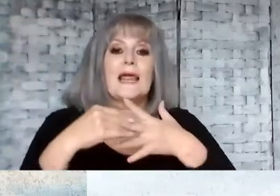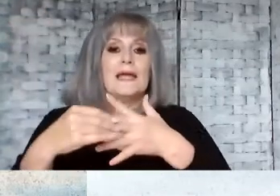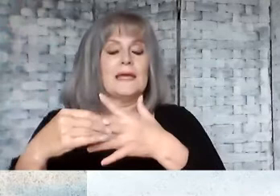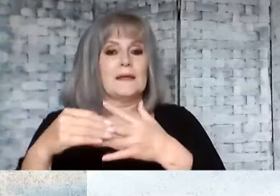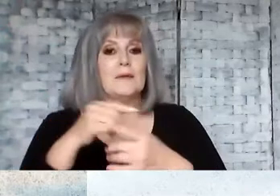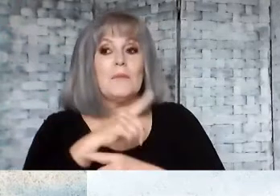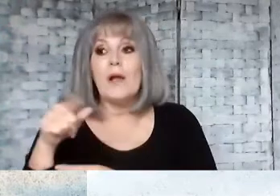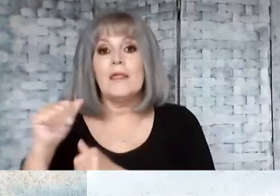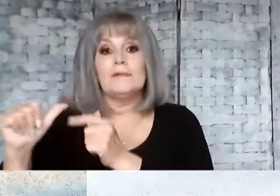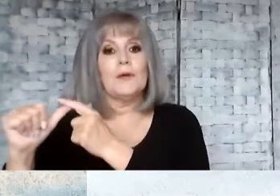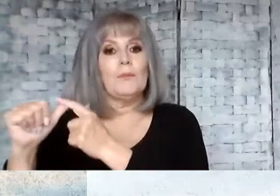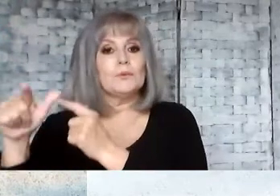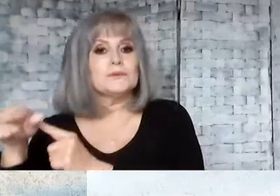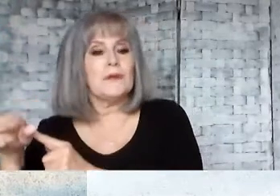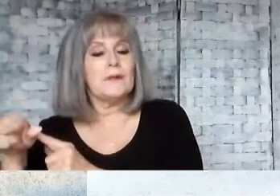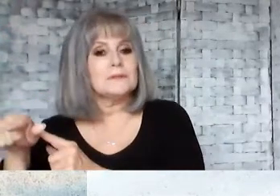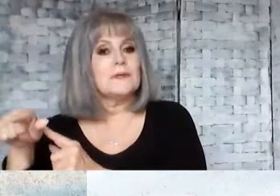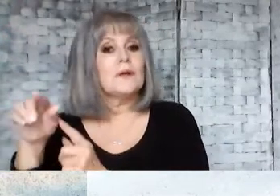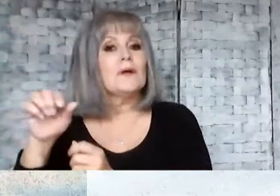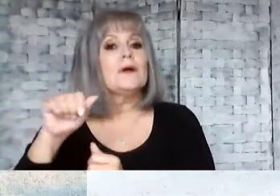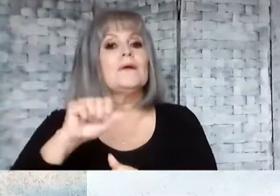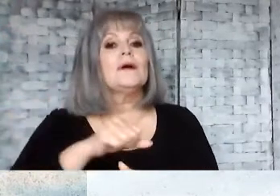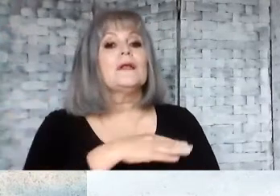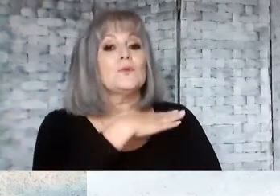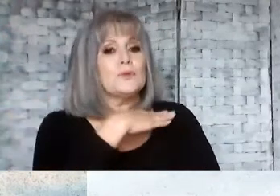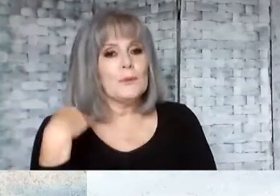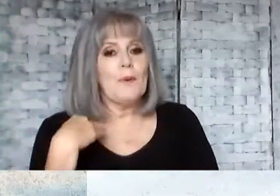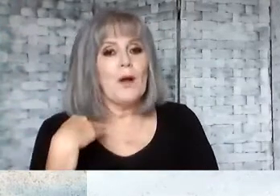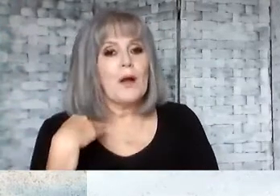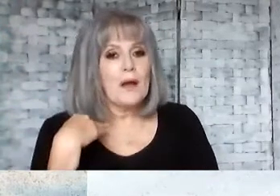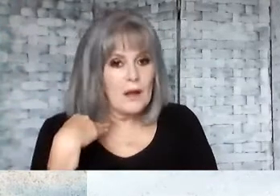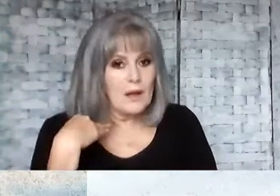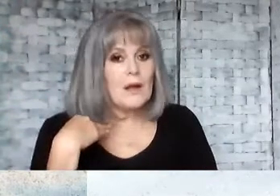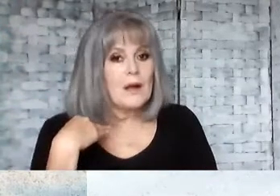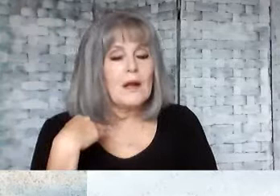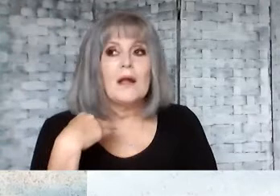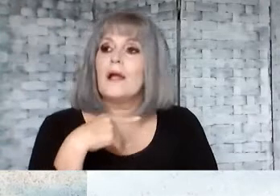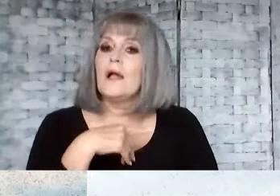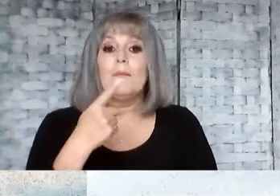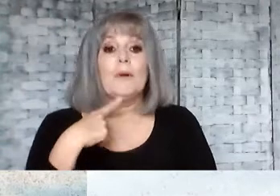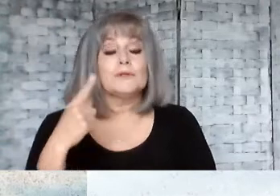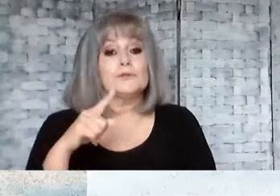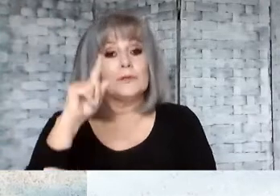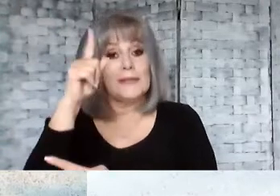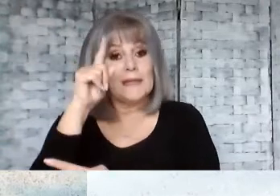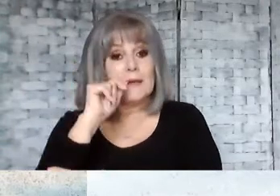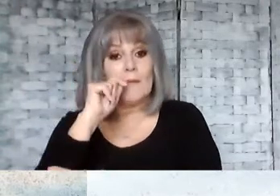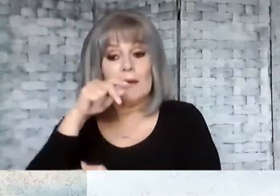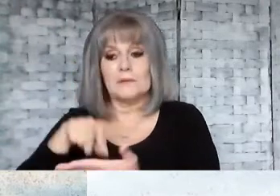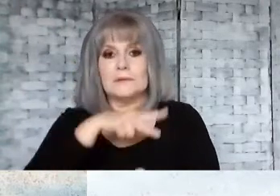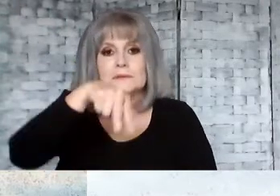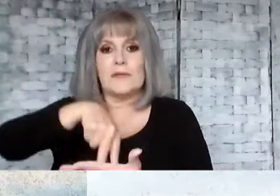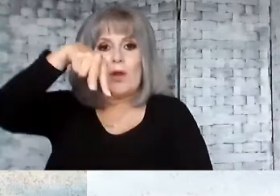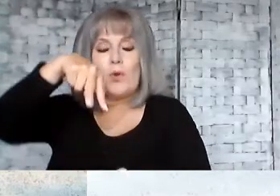is. Kan jy onthou wat wou hulle met die apostels doen aanvanklik? Hulle wou hulle ons laat doodmaak. En toe het Gamaliel